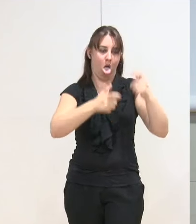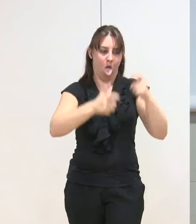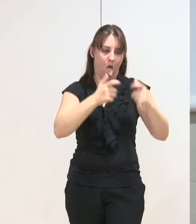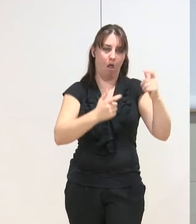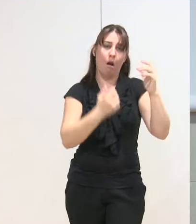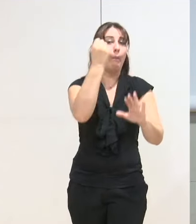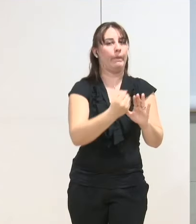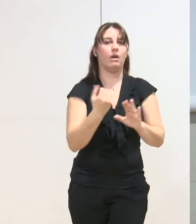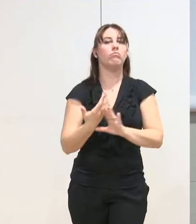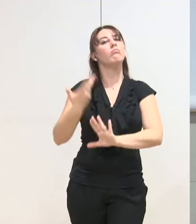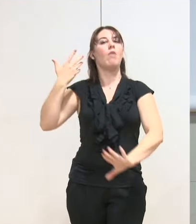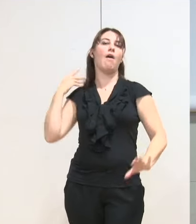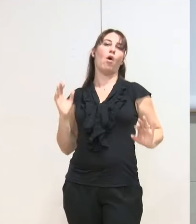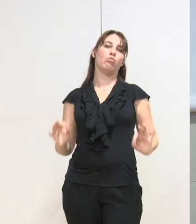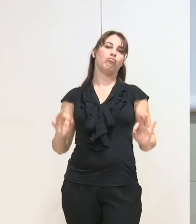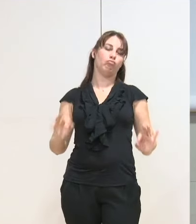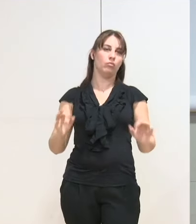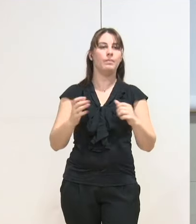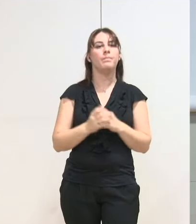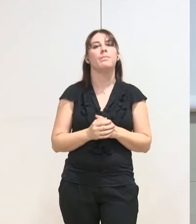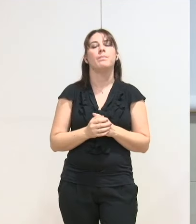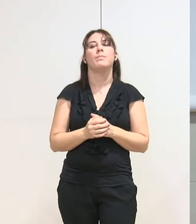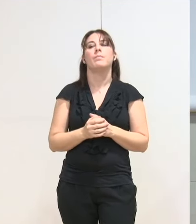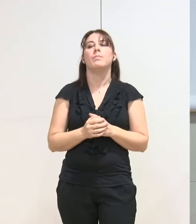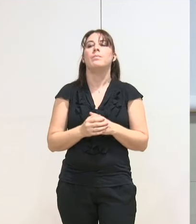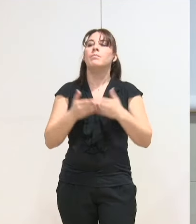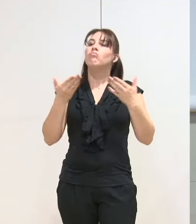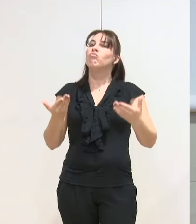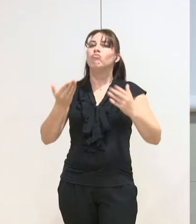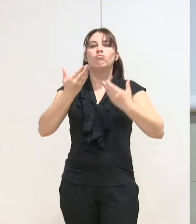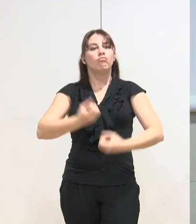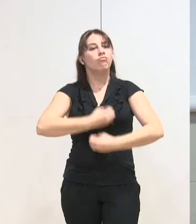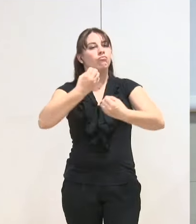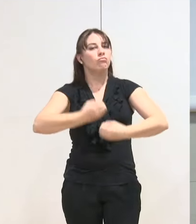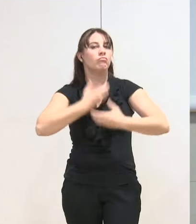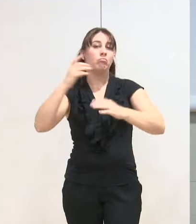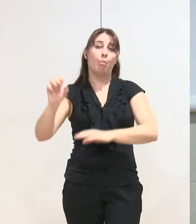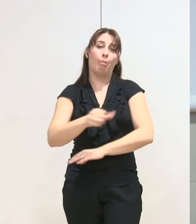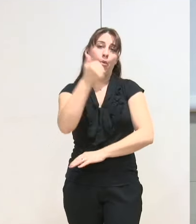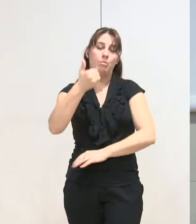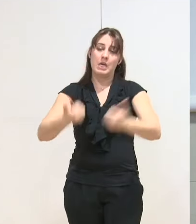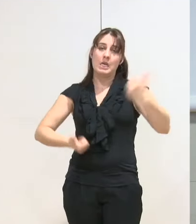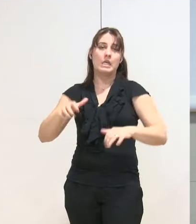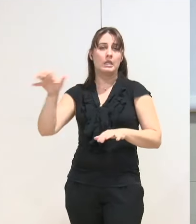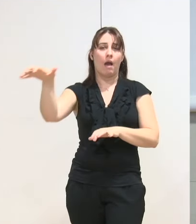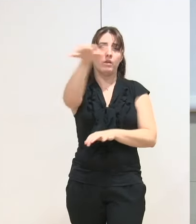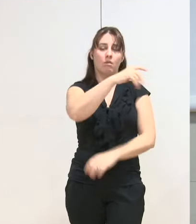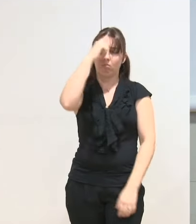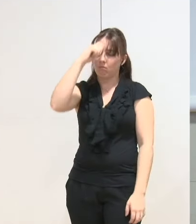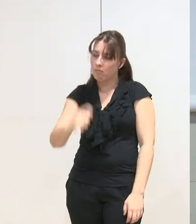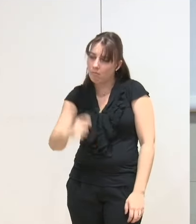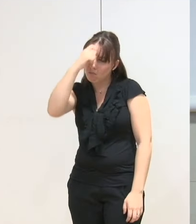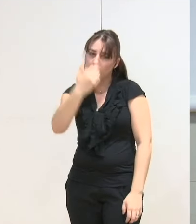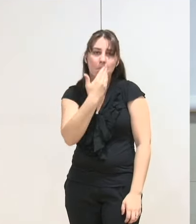affrontons je ne terminerai pas cette intervention sans remercier les services pour tout le travail qui a été